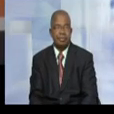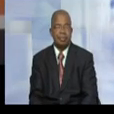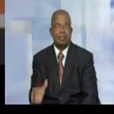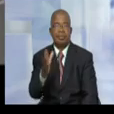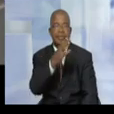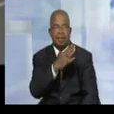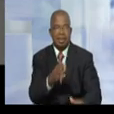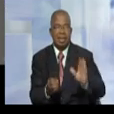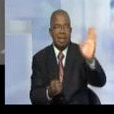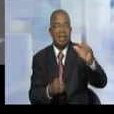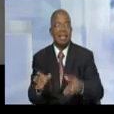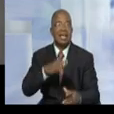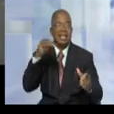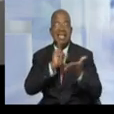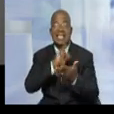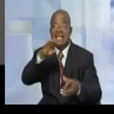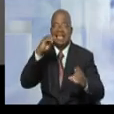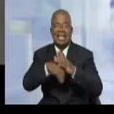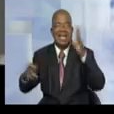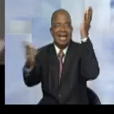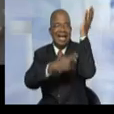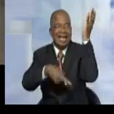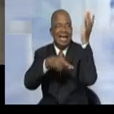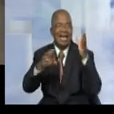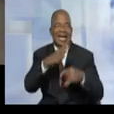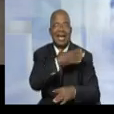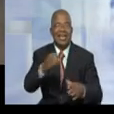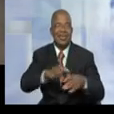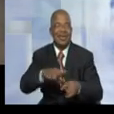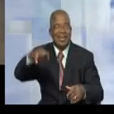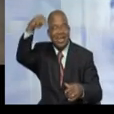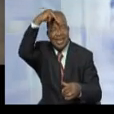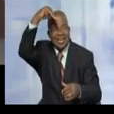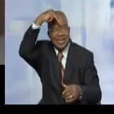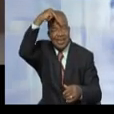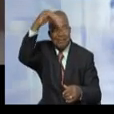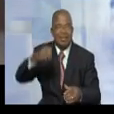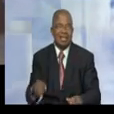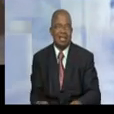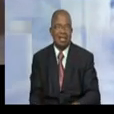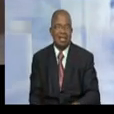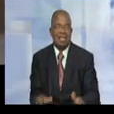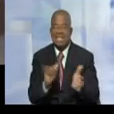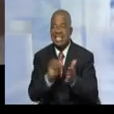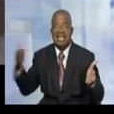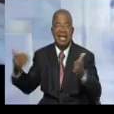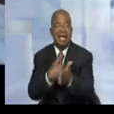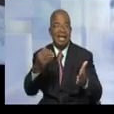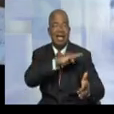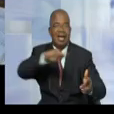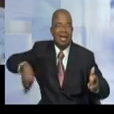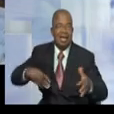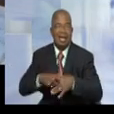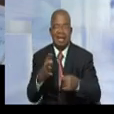Positionner Boisflay comme une localité prospère et envieuse de tous, voilà le désir ardent de la nouvelle municipalité de cette localité. Grâce